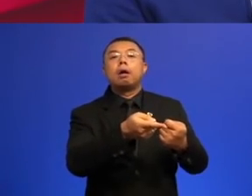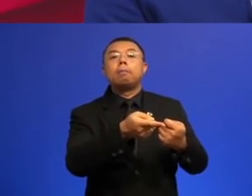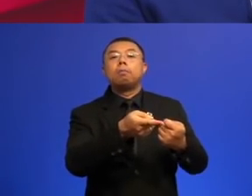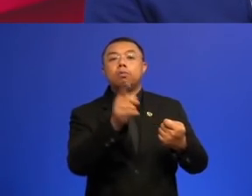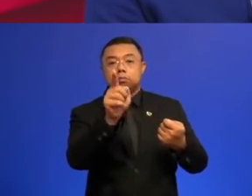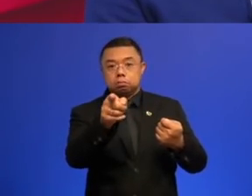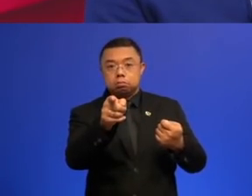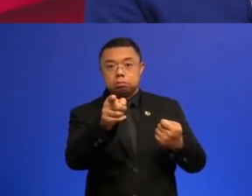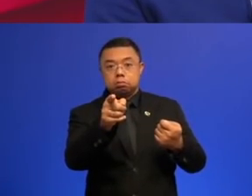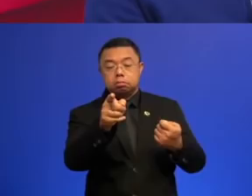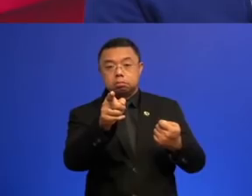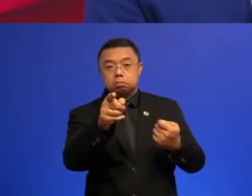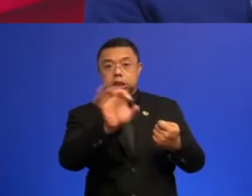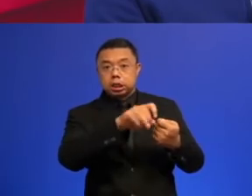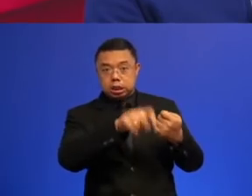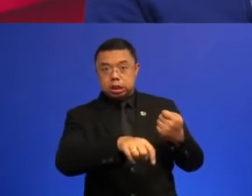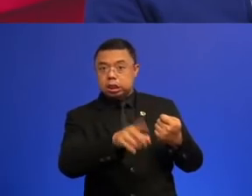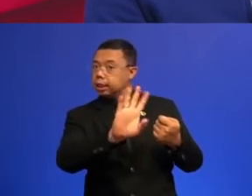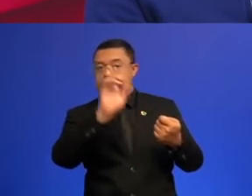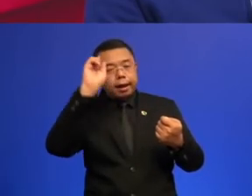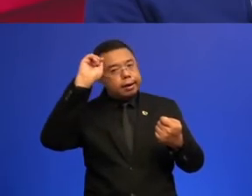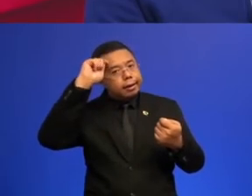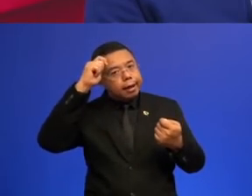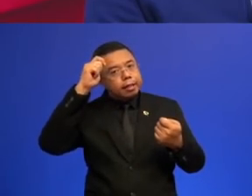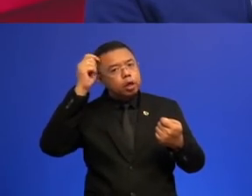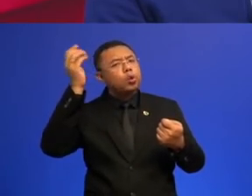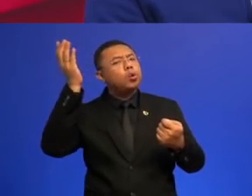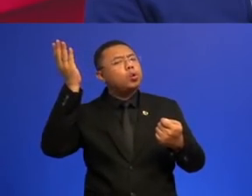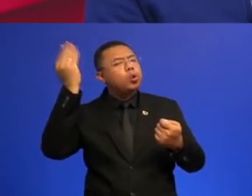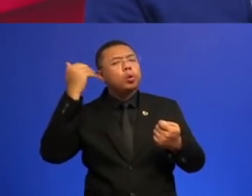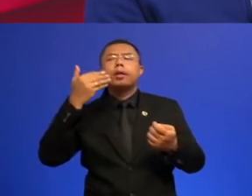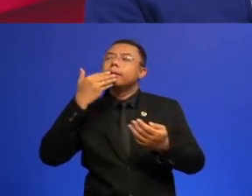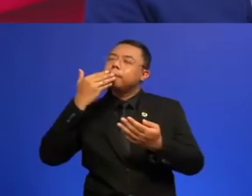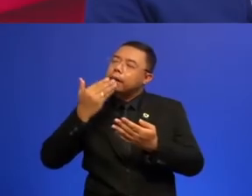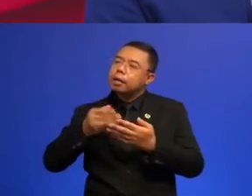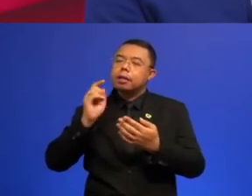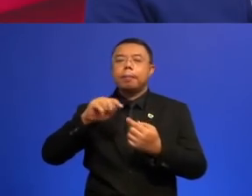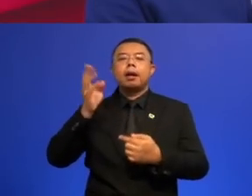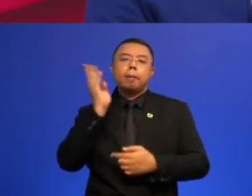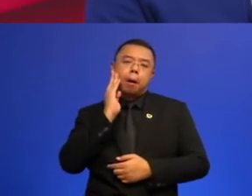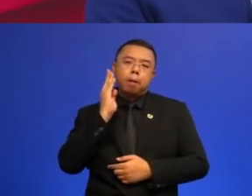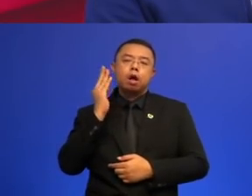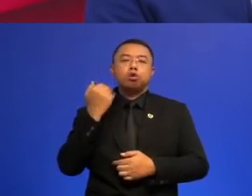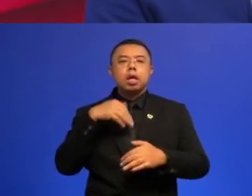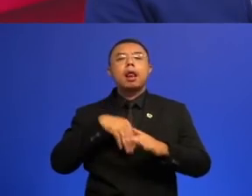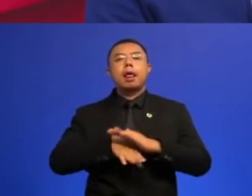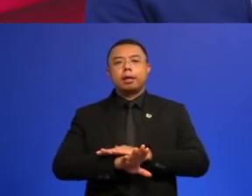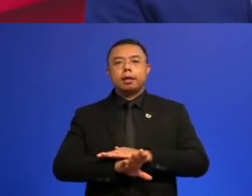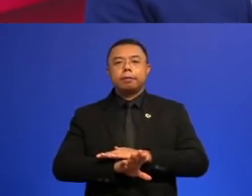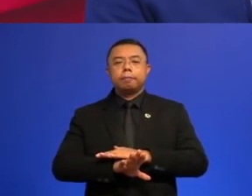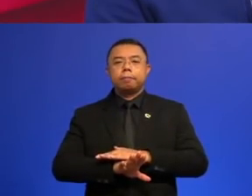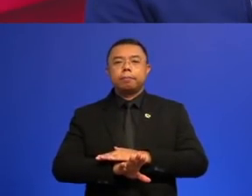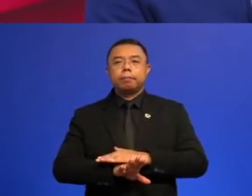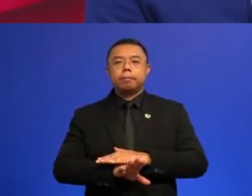Anda. Jangan ingat, terima kasih saja kepada mama. Iya.